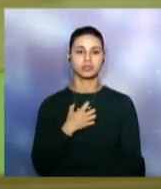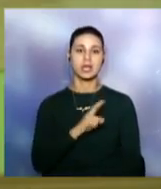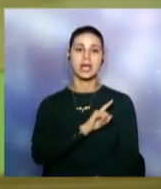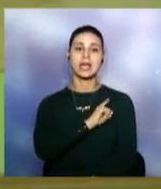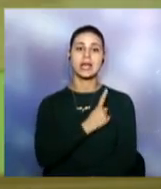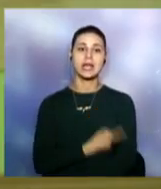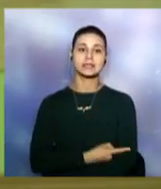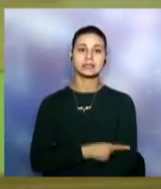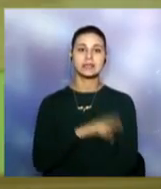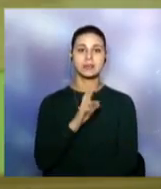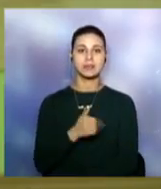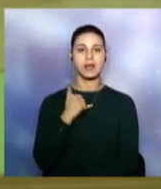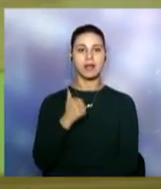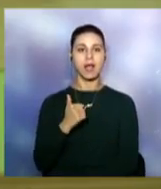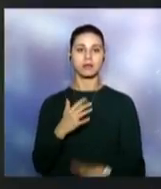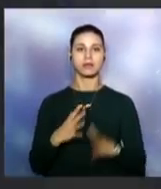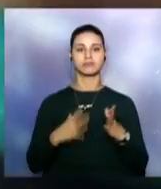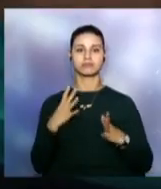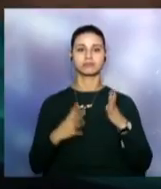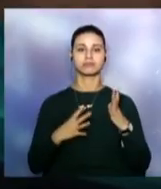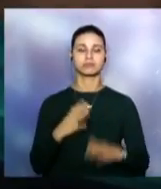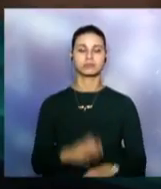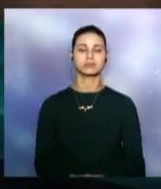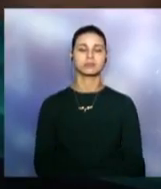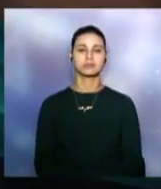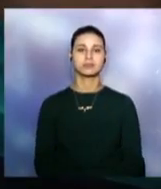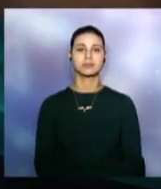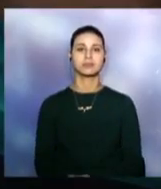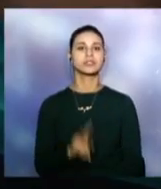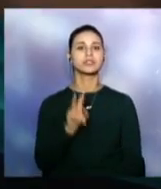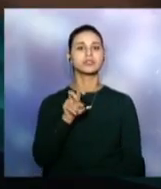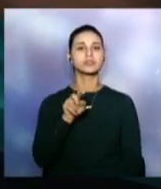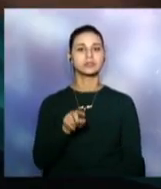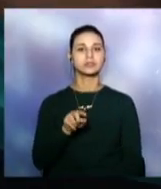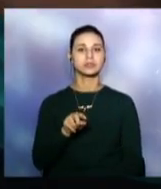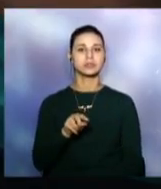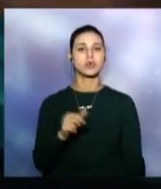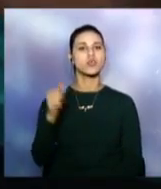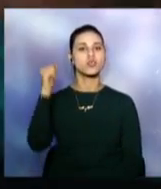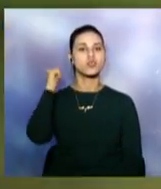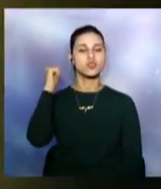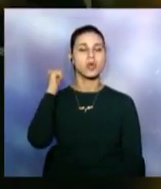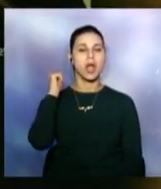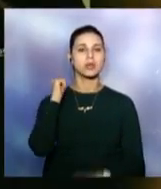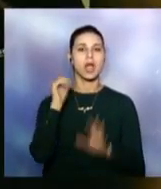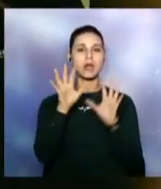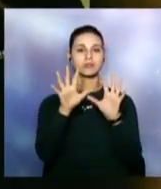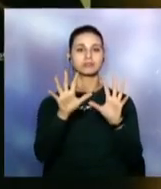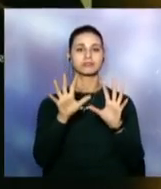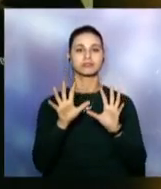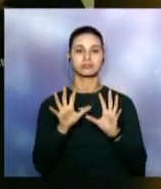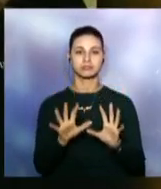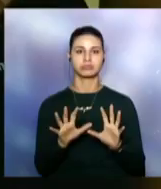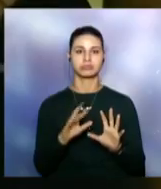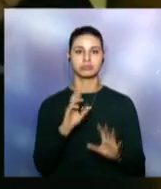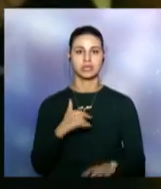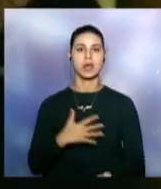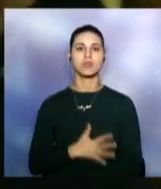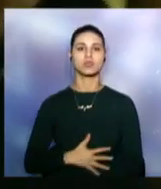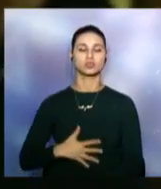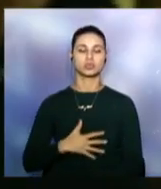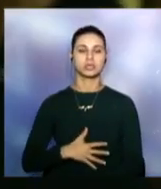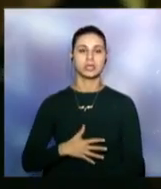გაძლიერება და მოქნილობის გაზრდა. სამიზნე კუნთებია: ტორსის უკანა ზედაპირზე განლაგებული კუნთები და მუცლის